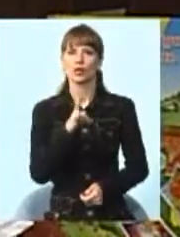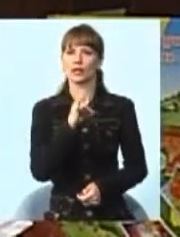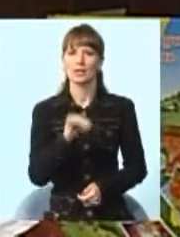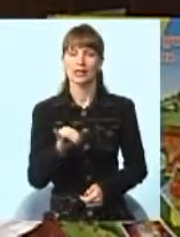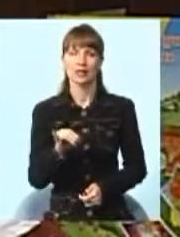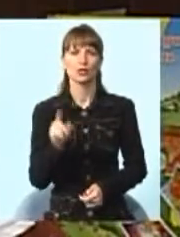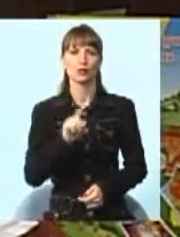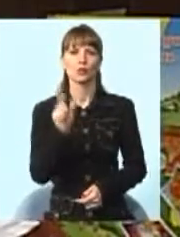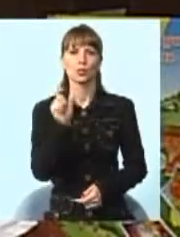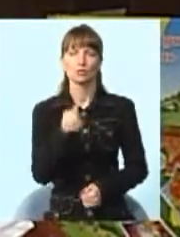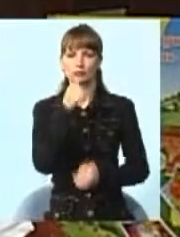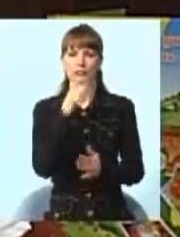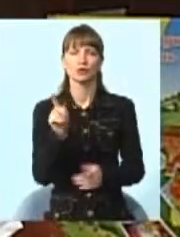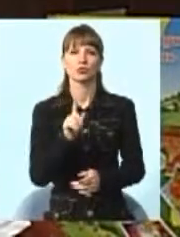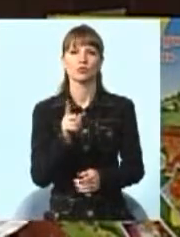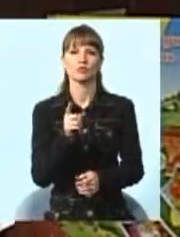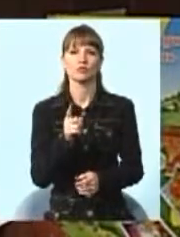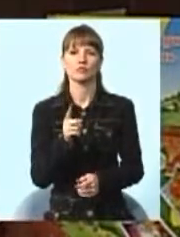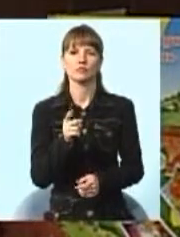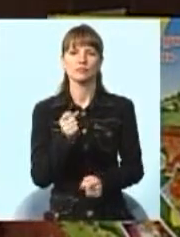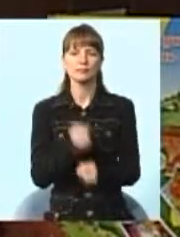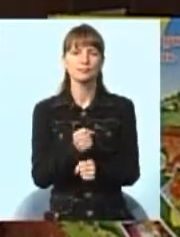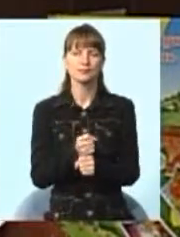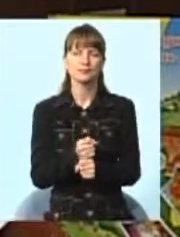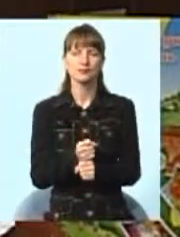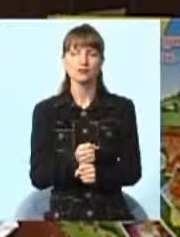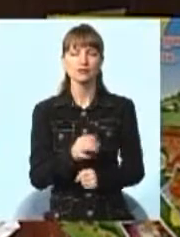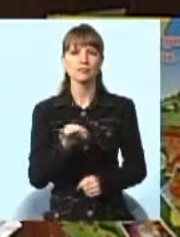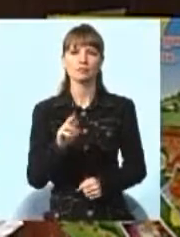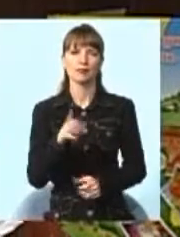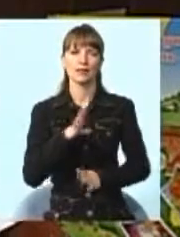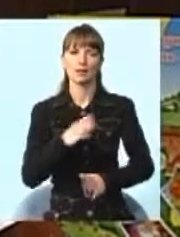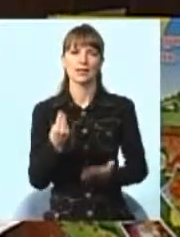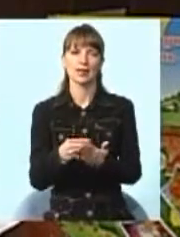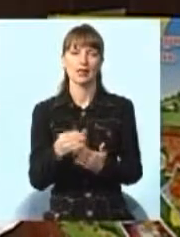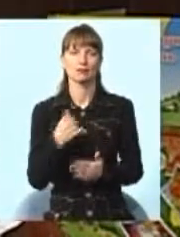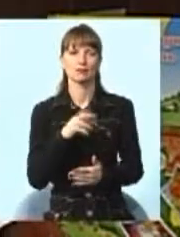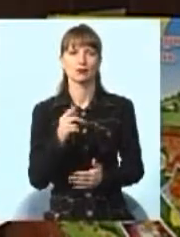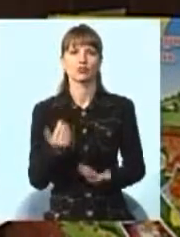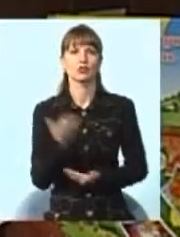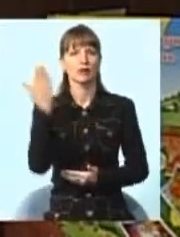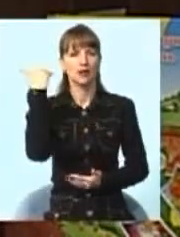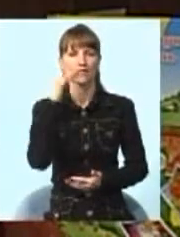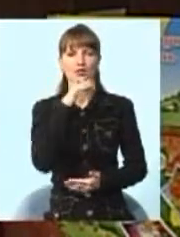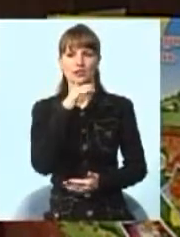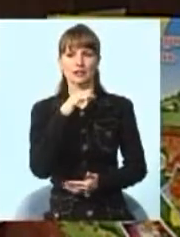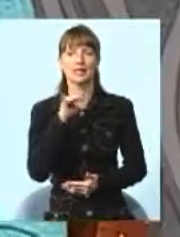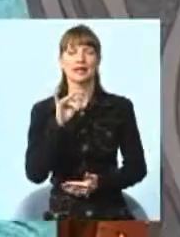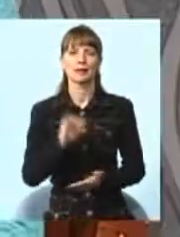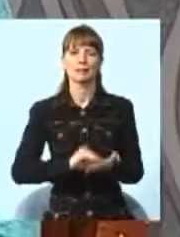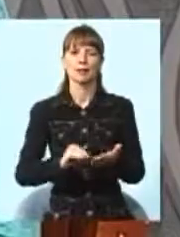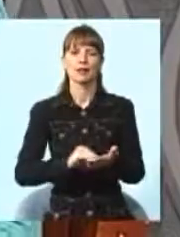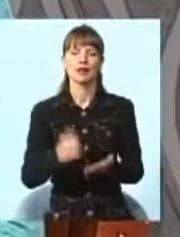тому що люди не змогли б щось занотовувати, також в нас не було грошей, і ми б жили як у стародавніх часах. Ну і